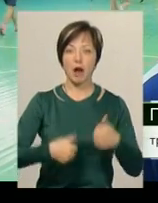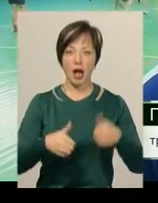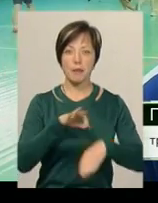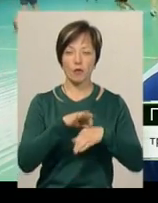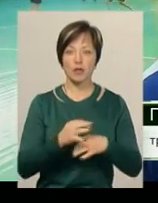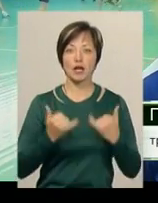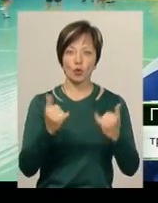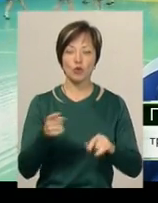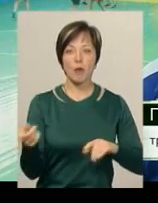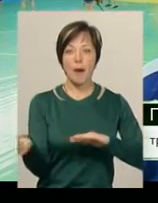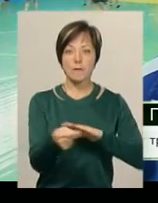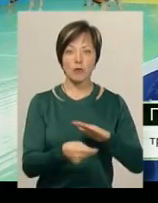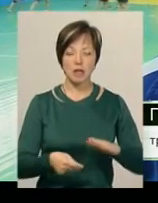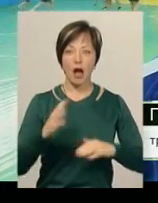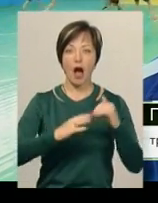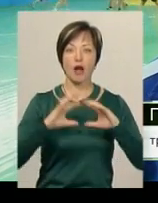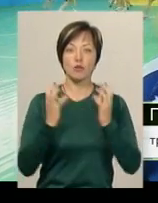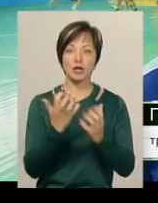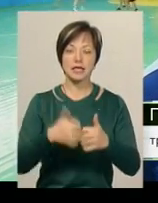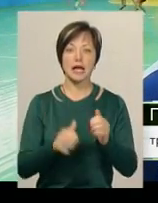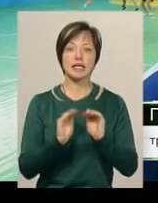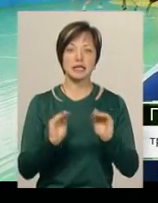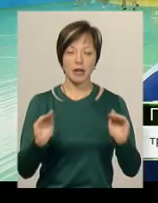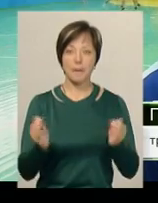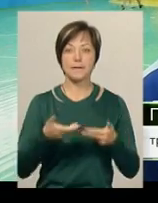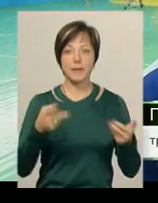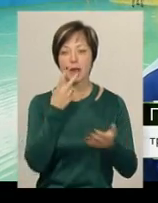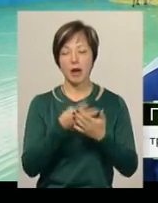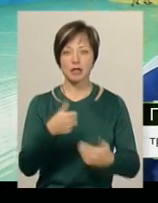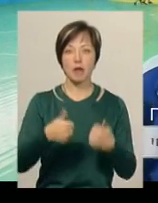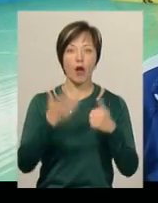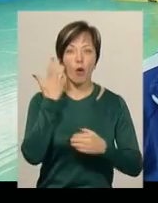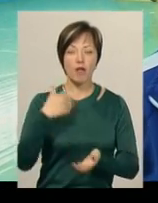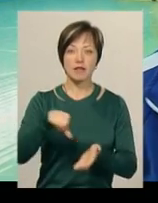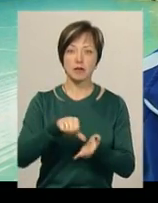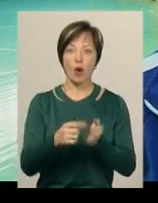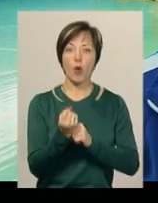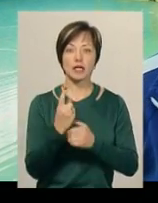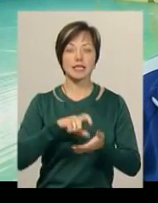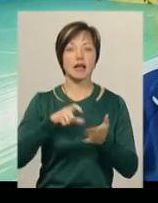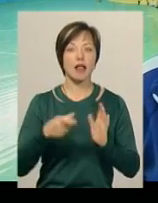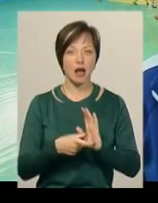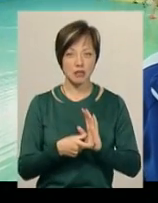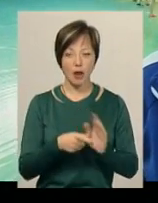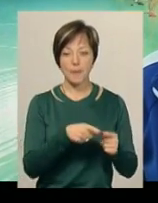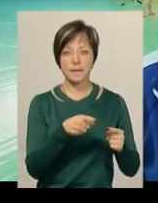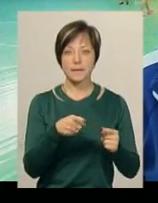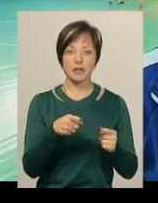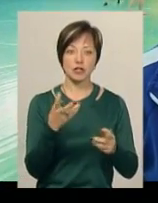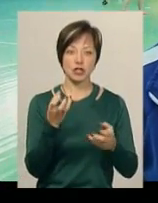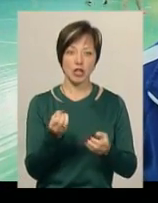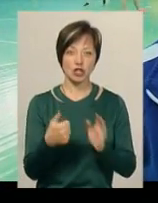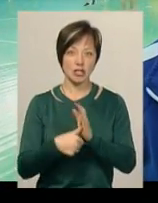того, щоб популяризувати гандбол серед школярів. Ну, ми бачили змагання, коли виступає 11-класник, а проти нього